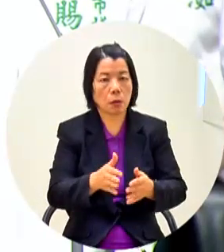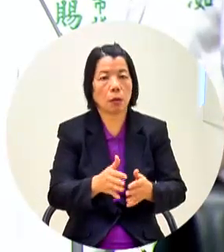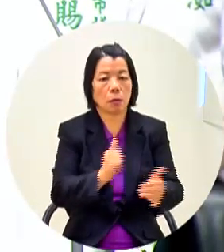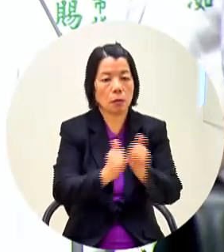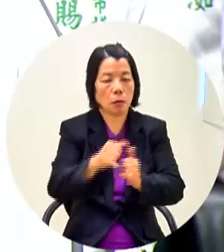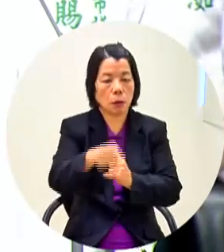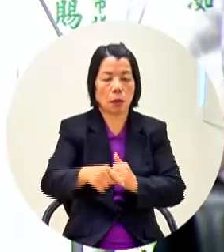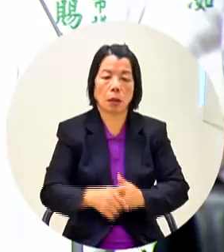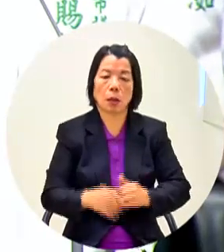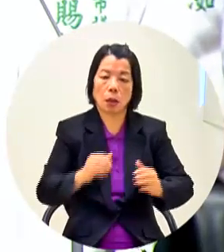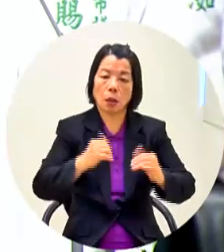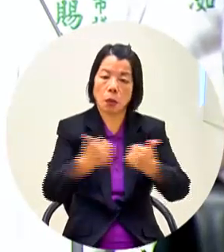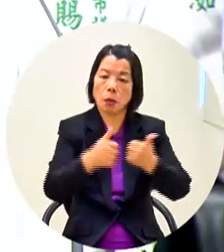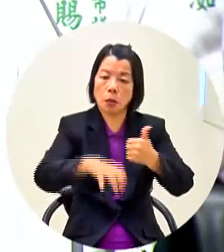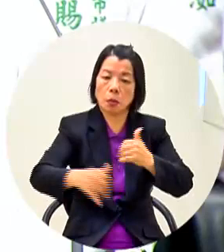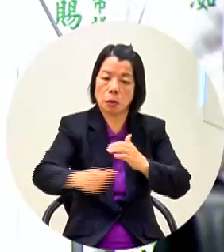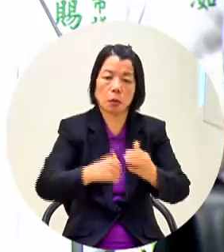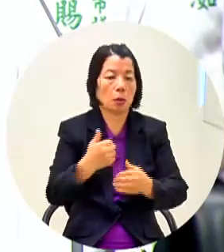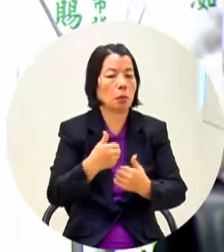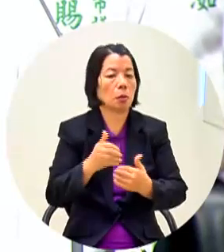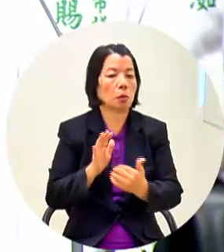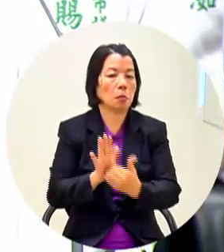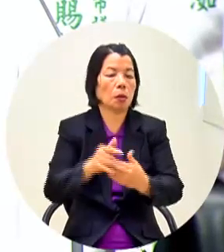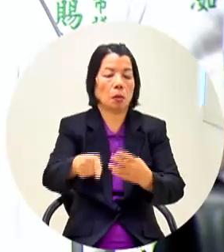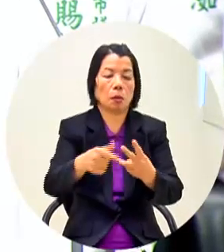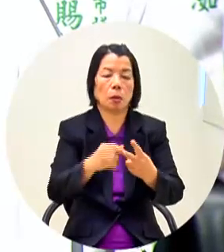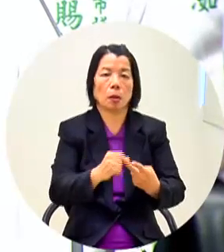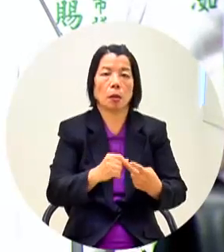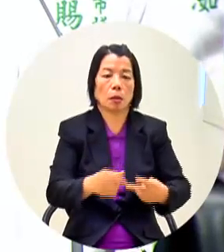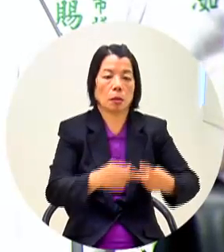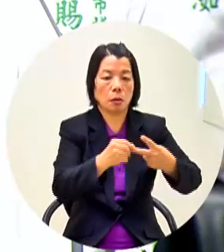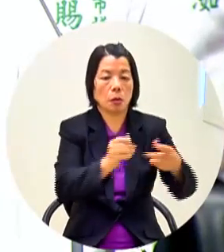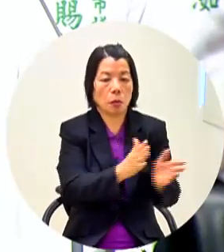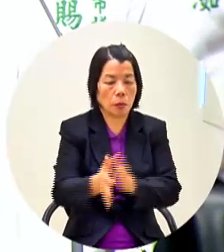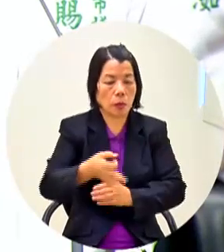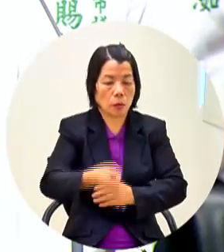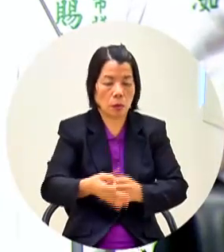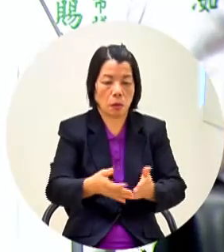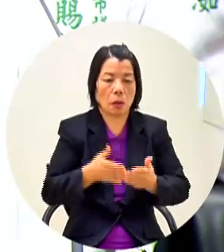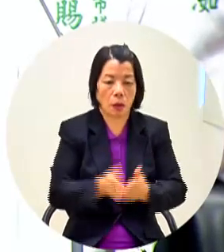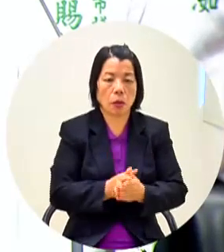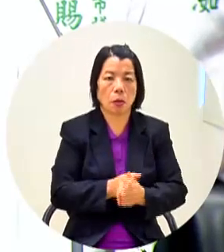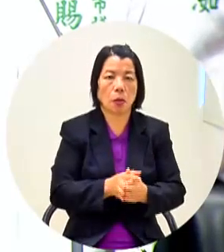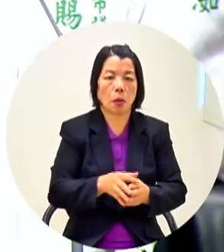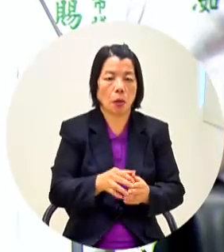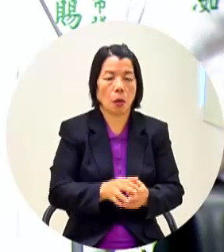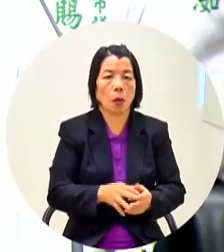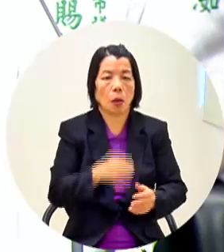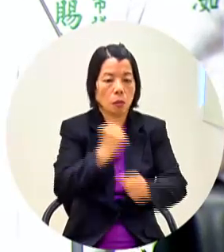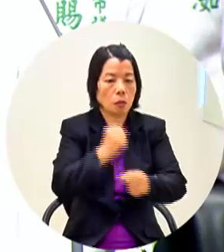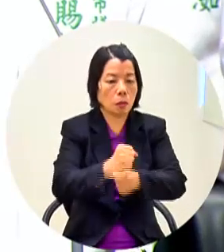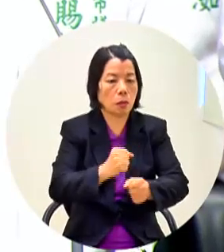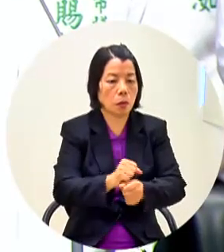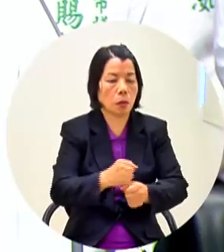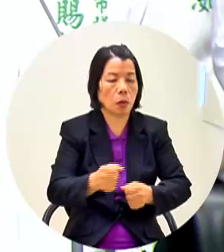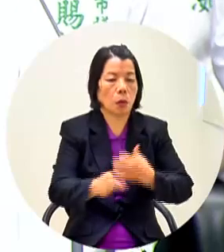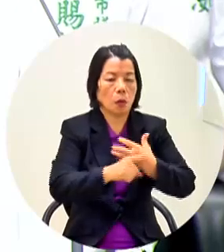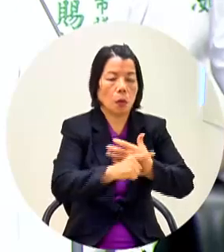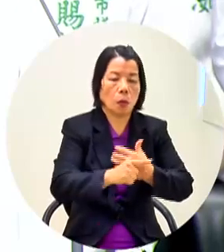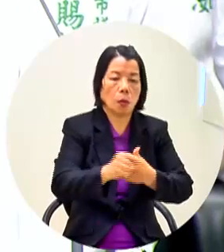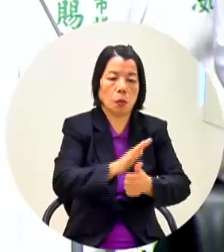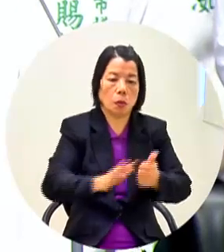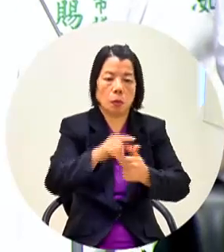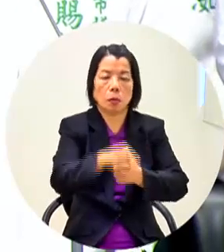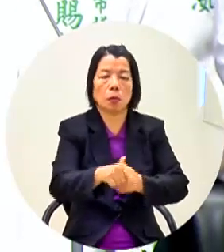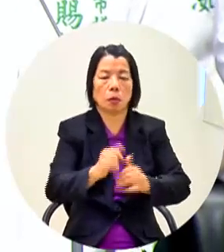歉，二倍金乱用要道歉，制造恐慌要道歉。那你不要恐吓高雄市民嘛，高